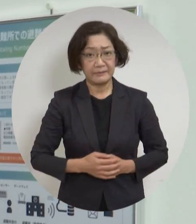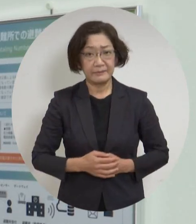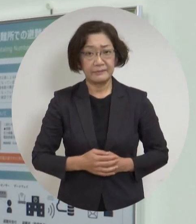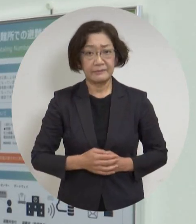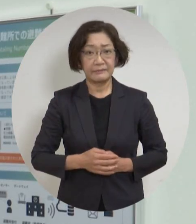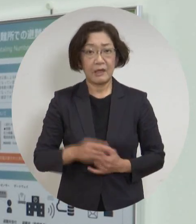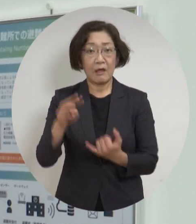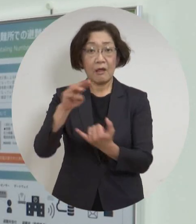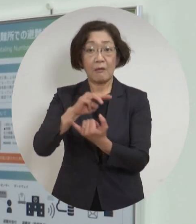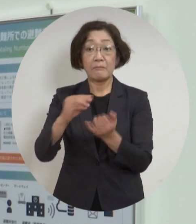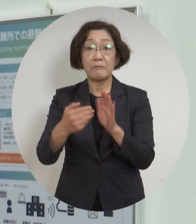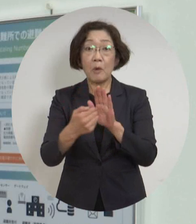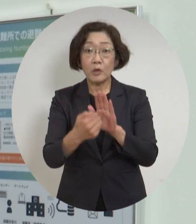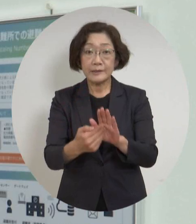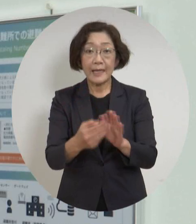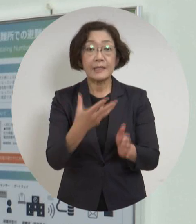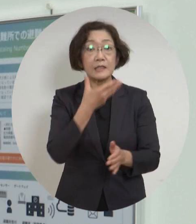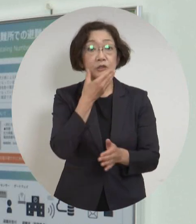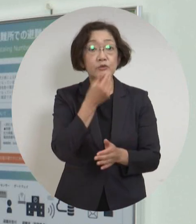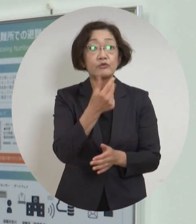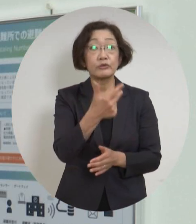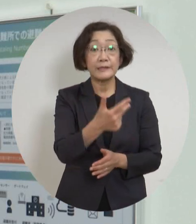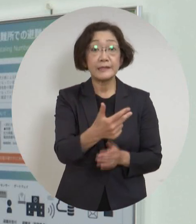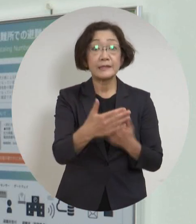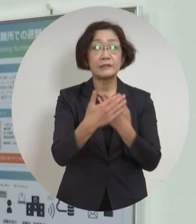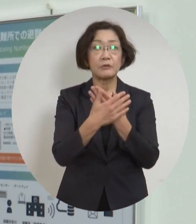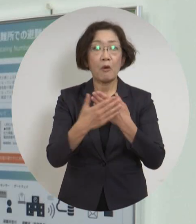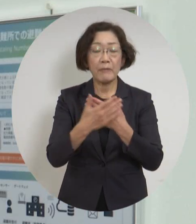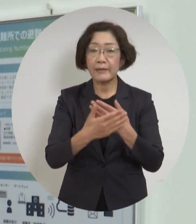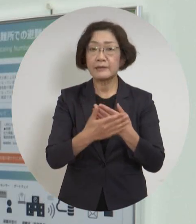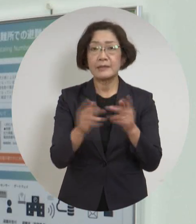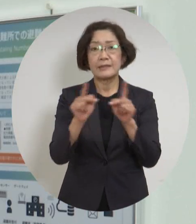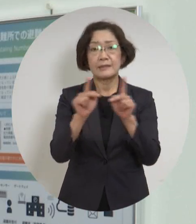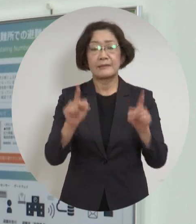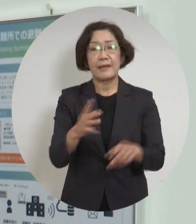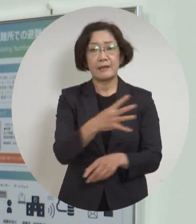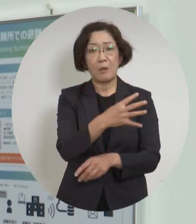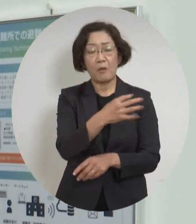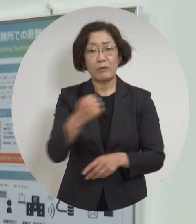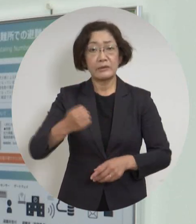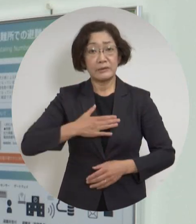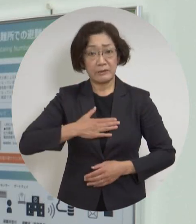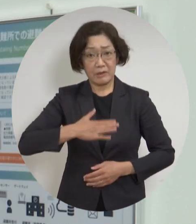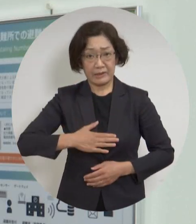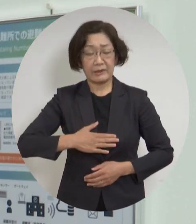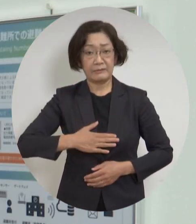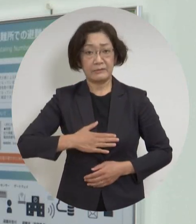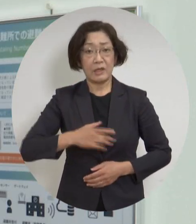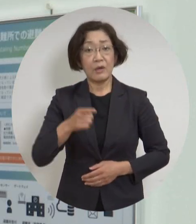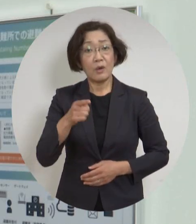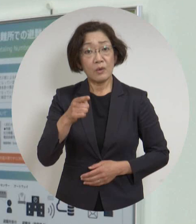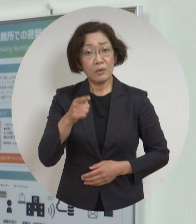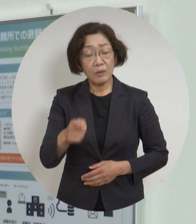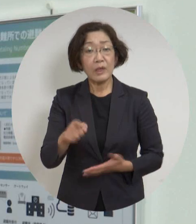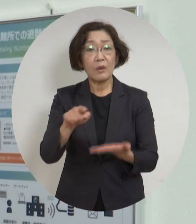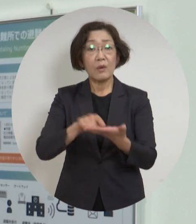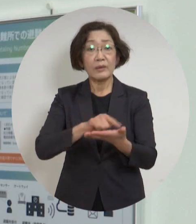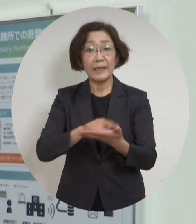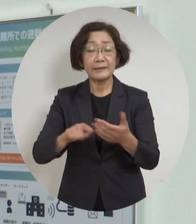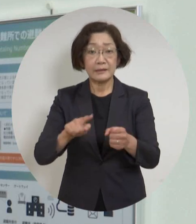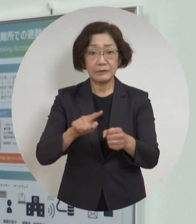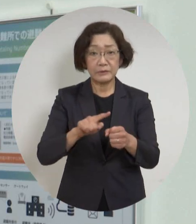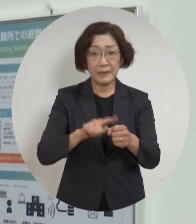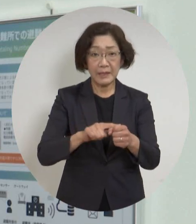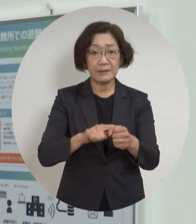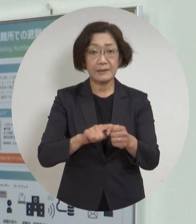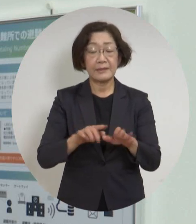で、防災や福祉などに関し多くの課題があることを認識しまして、それら課題を解決する仕組みを検